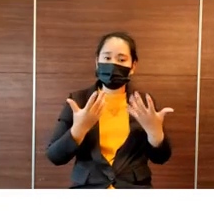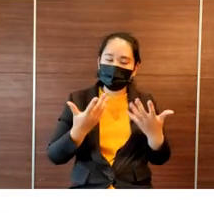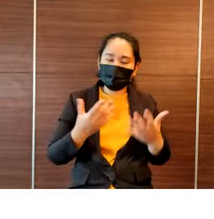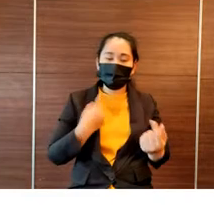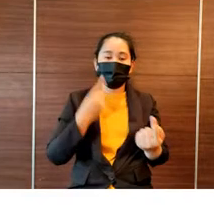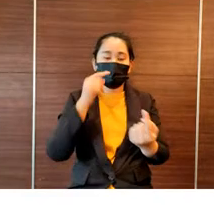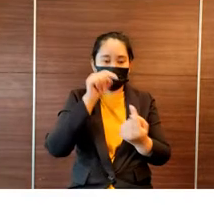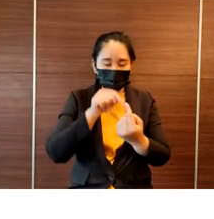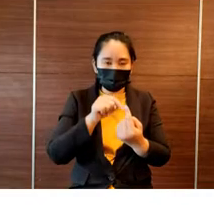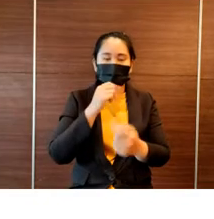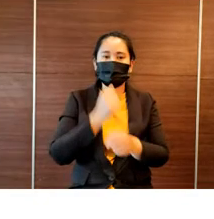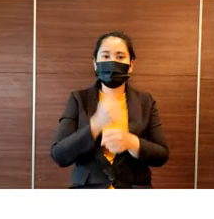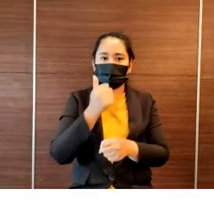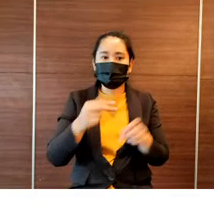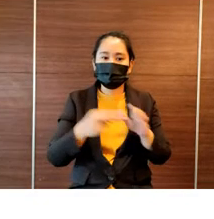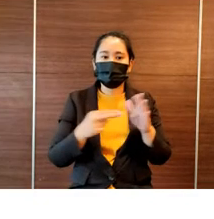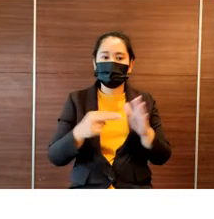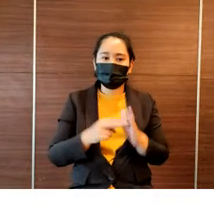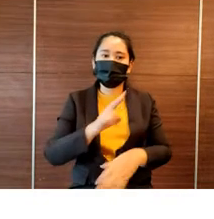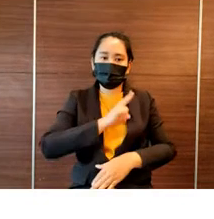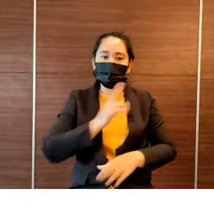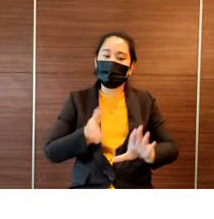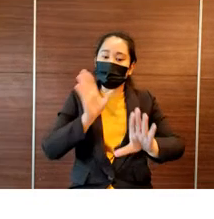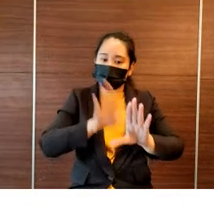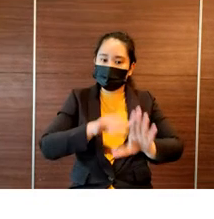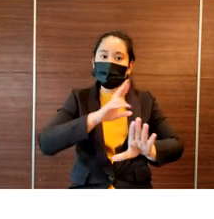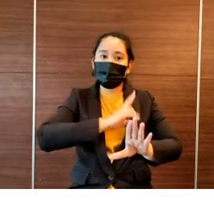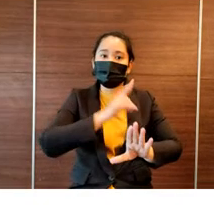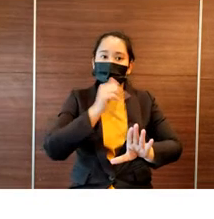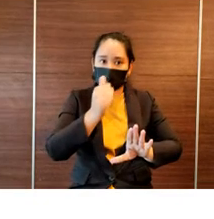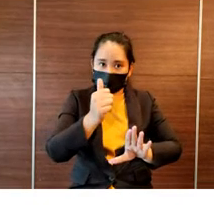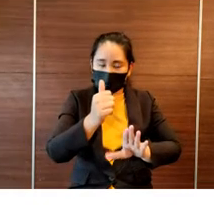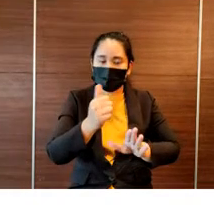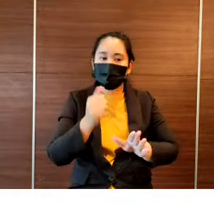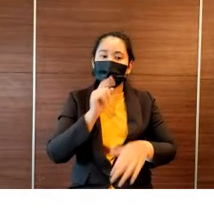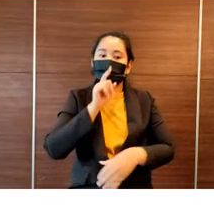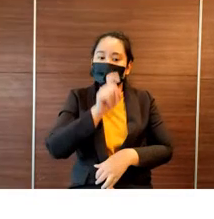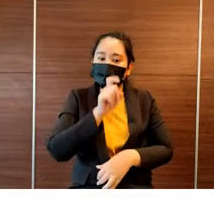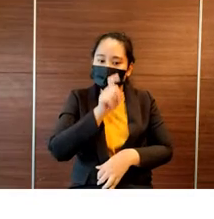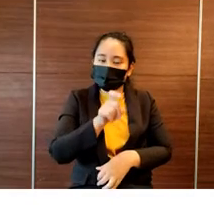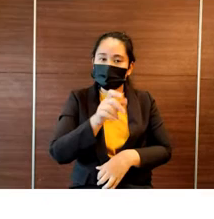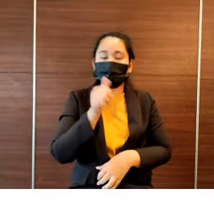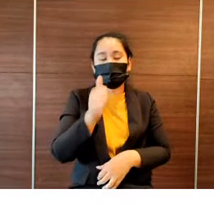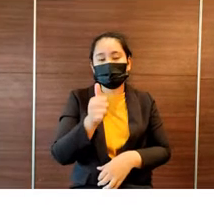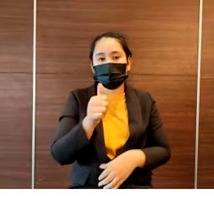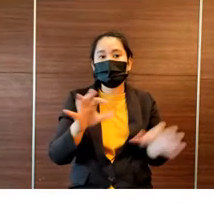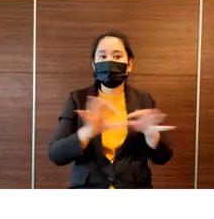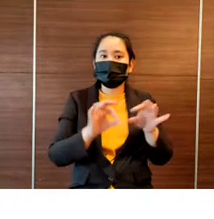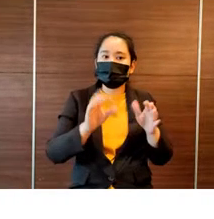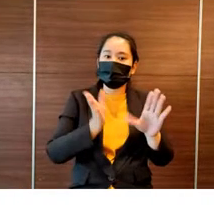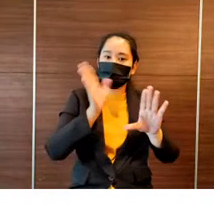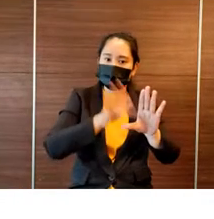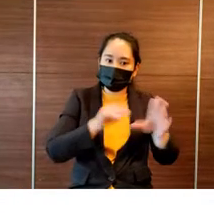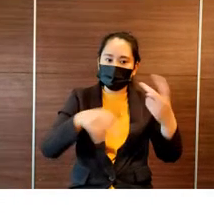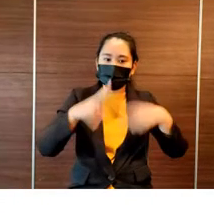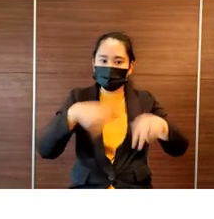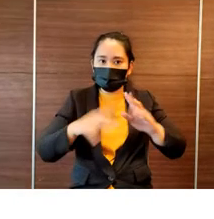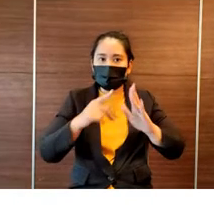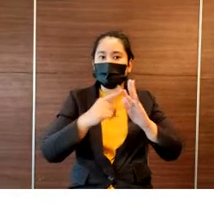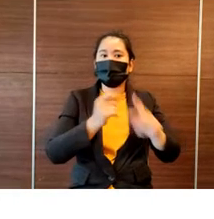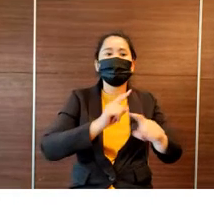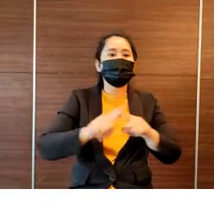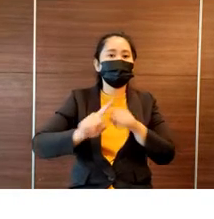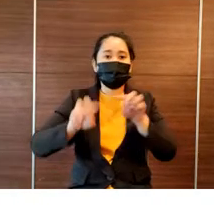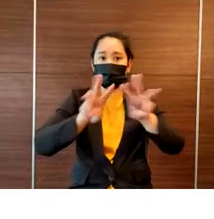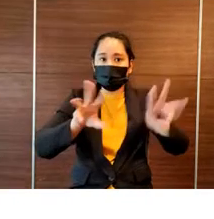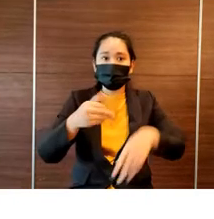แบบความสมัครใจไหมครับแบบลงทะเบียนเพื่อสอบถามข้อมูลอะไรเงี้ยครับโดยการลงทะเบียนไปตรวจเลือดจริงๆอะไรเงี้ยเรามีเว็บ